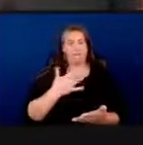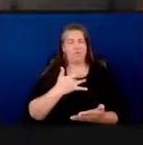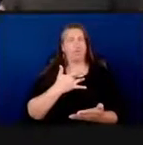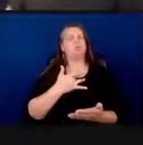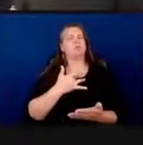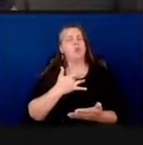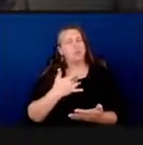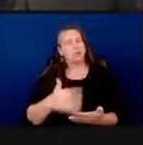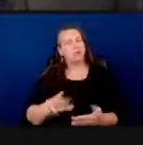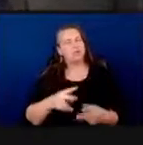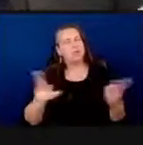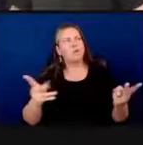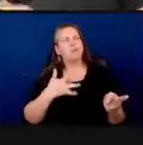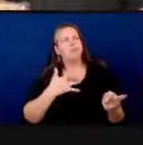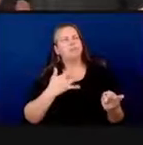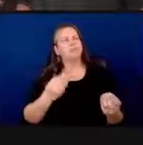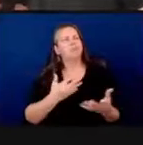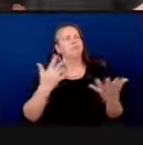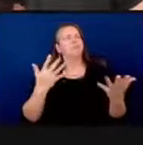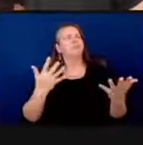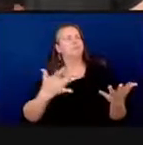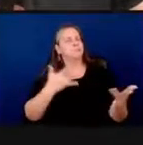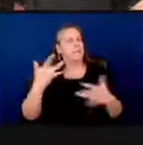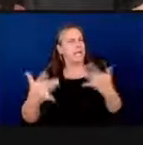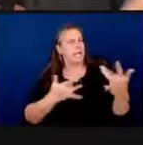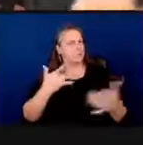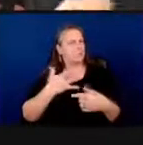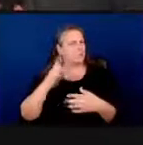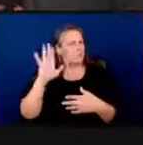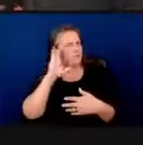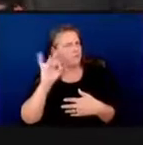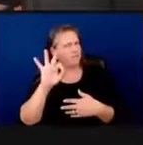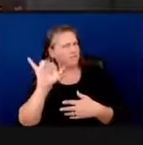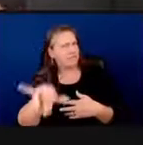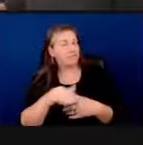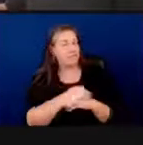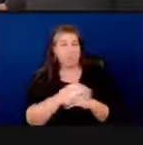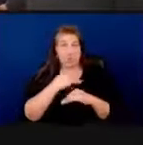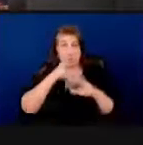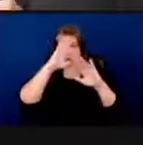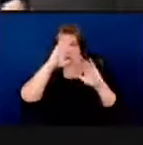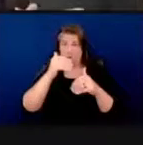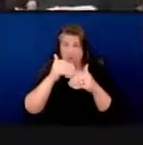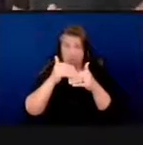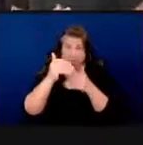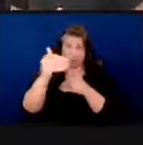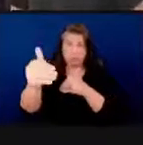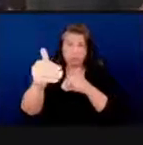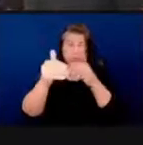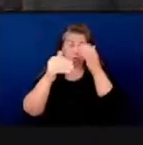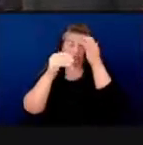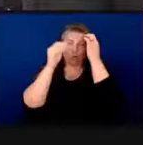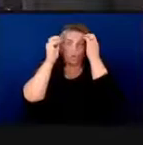شكرا لكم جميعا، أنا مسرور جدا بالاستماع إلى ما قدمتموه،